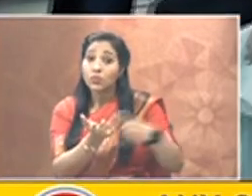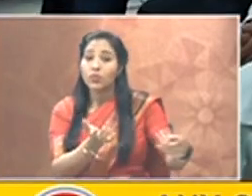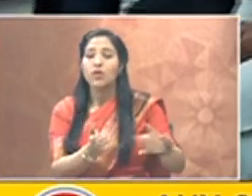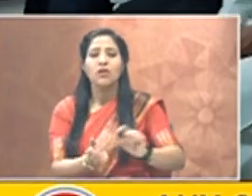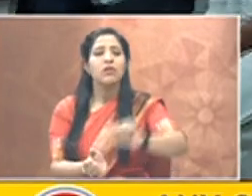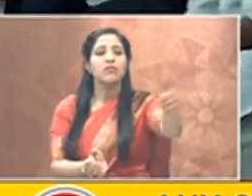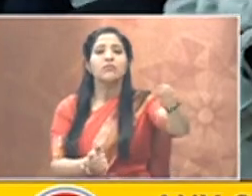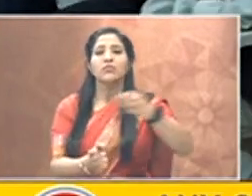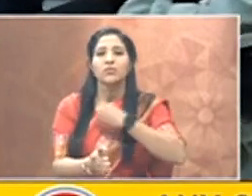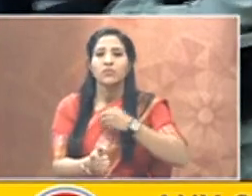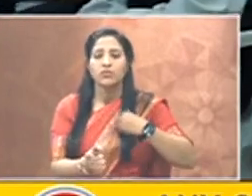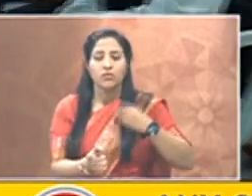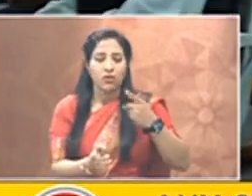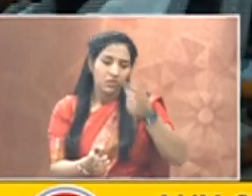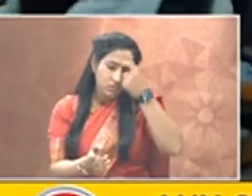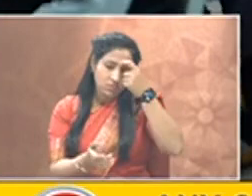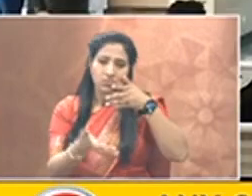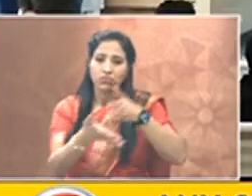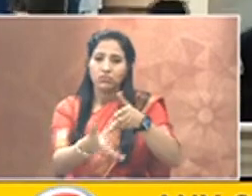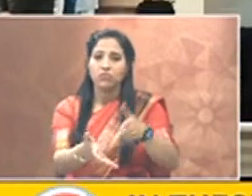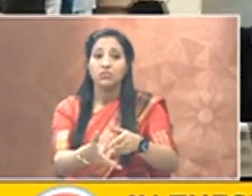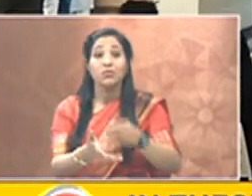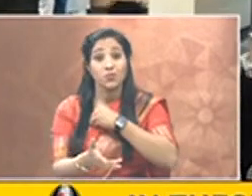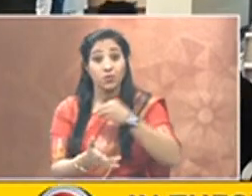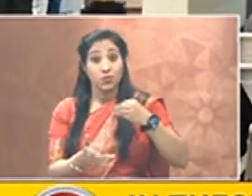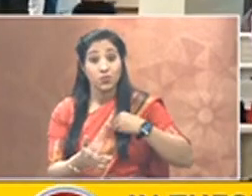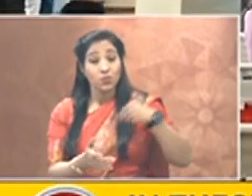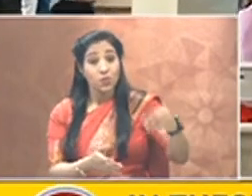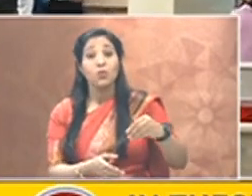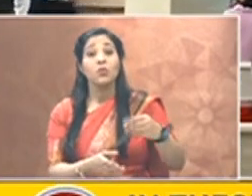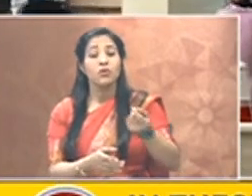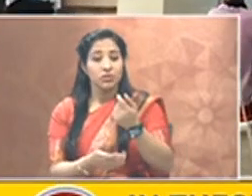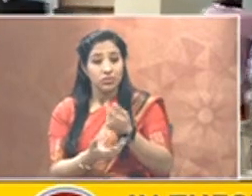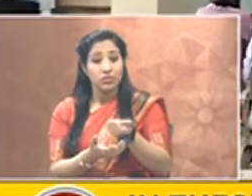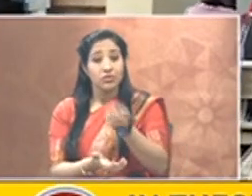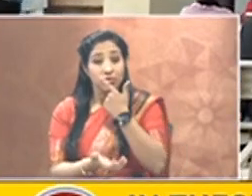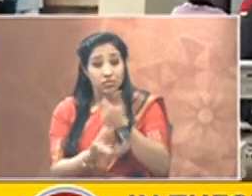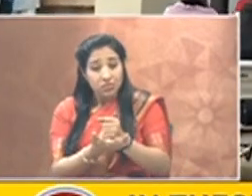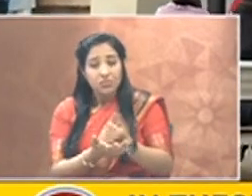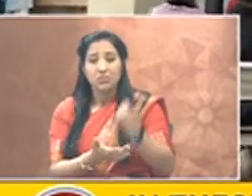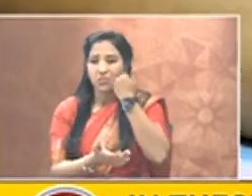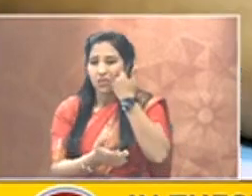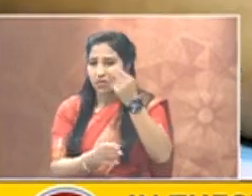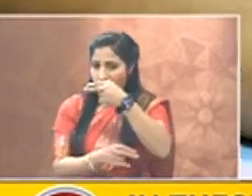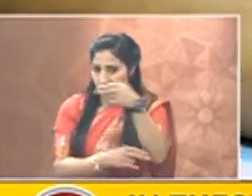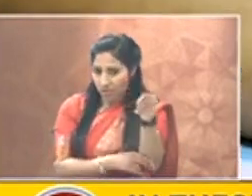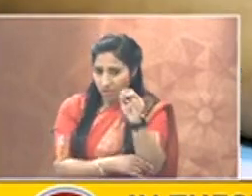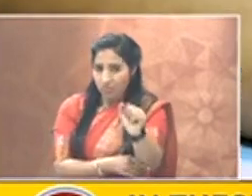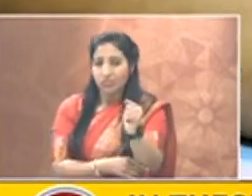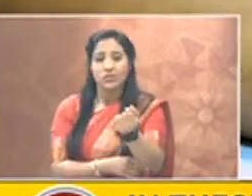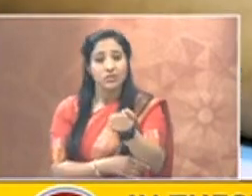दूसरे डॉक्टर के पास जाते हैं। इन चिकित्सा पद्धतियों में बीमारी के नाम, इलाज